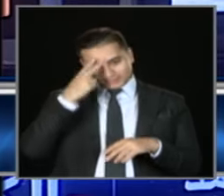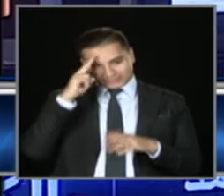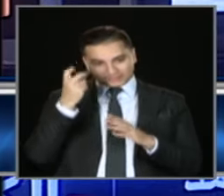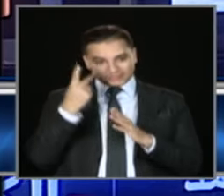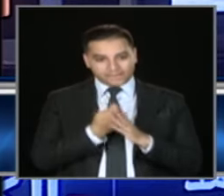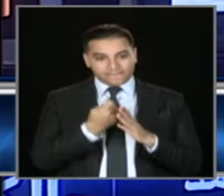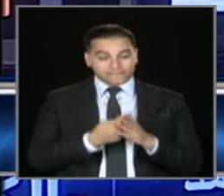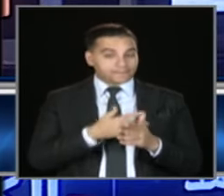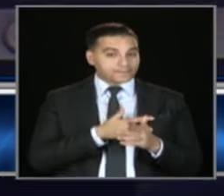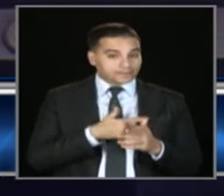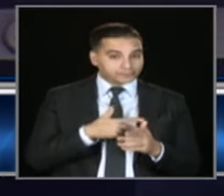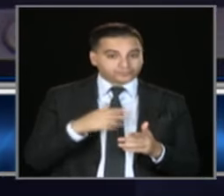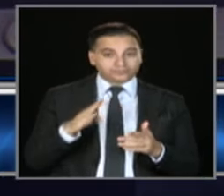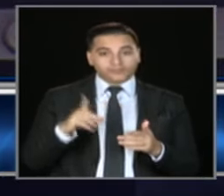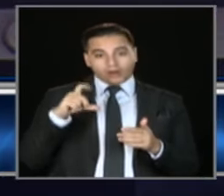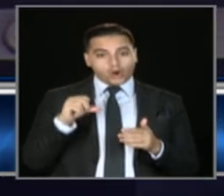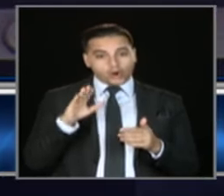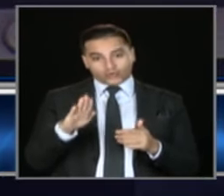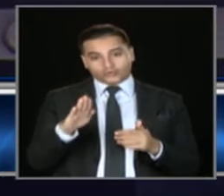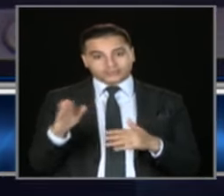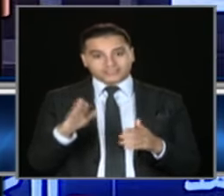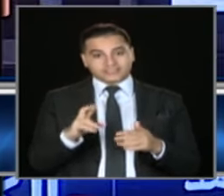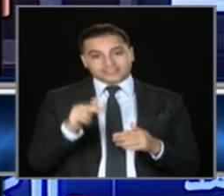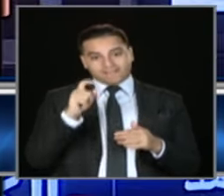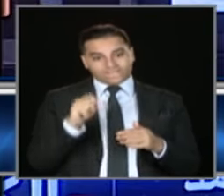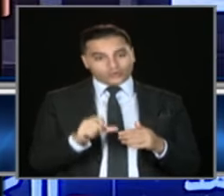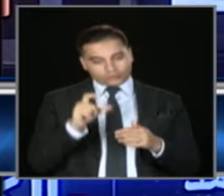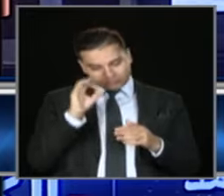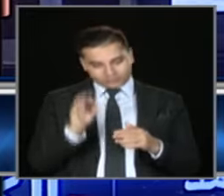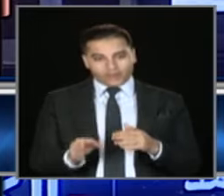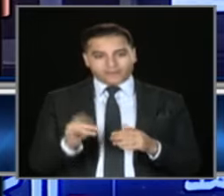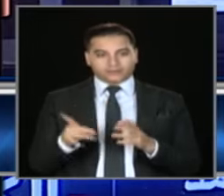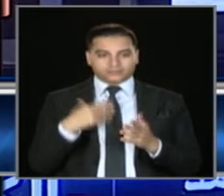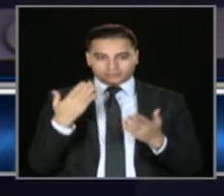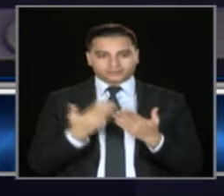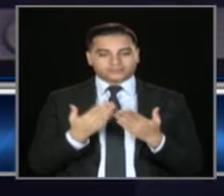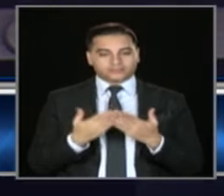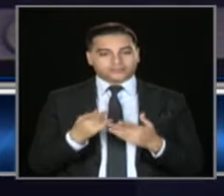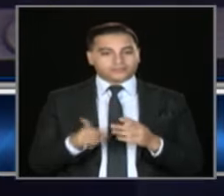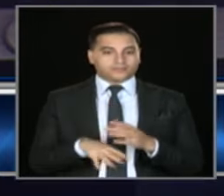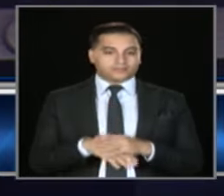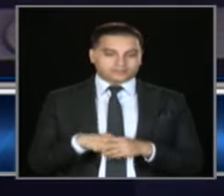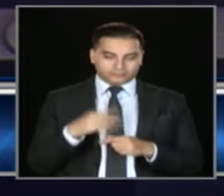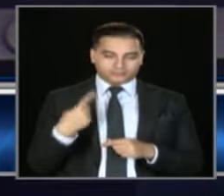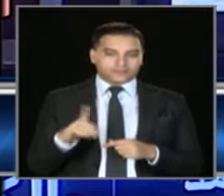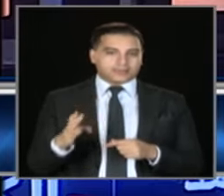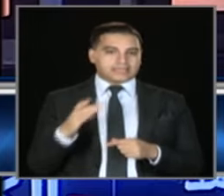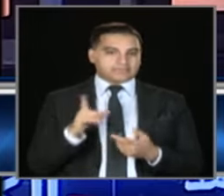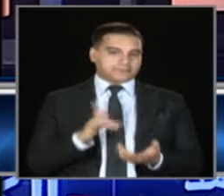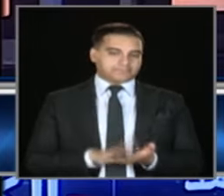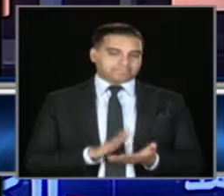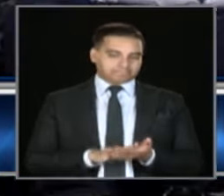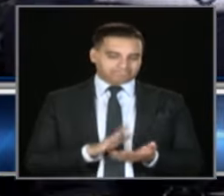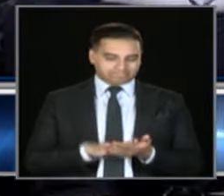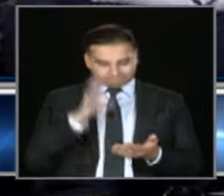كارلوس زافون. كارلوس زافون. أنت قريتها؟ طبعا قريت الرباعية كلها. The Shadow of the Wind، إجابة صحيحة، برافو